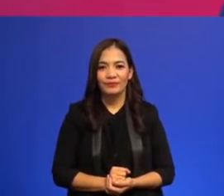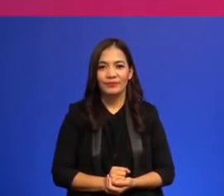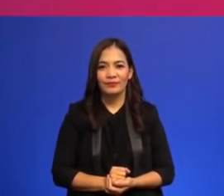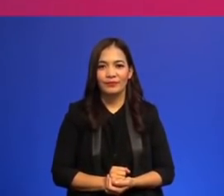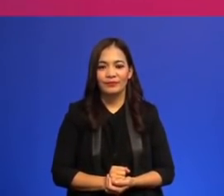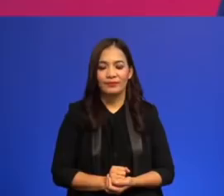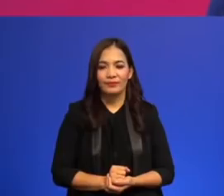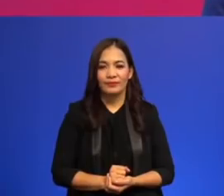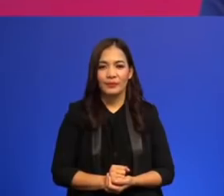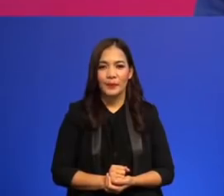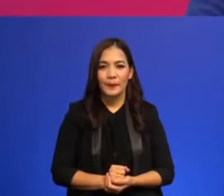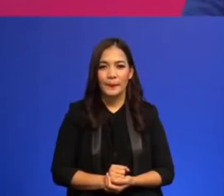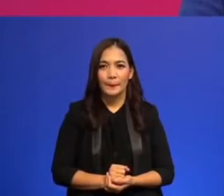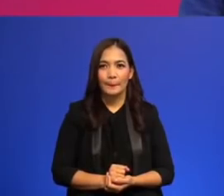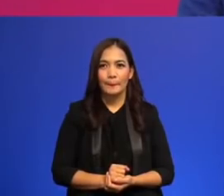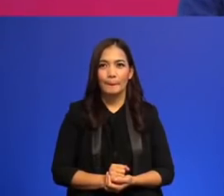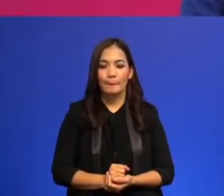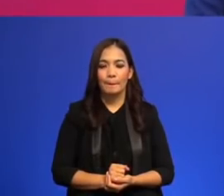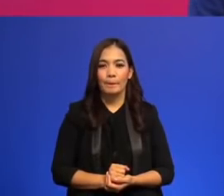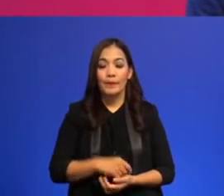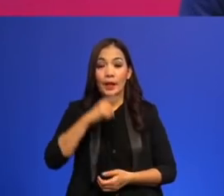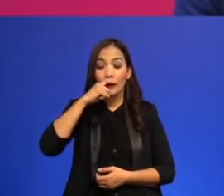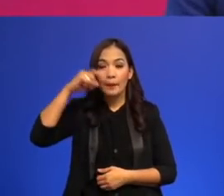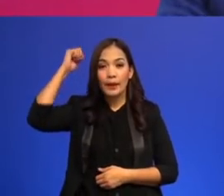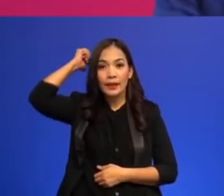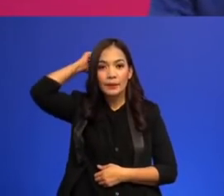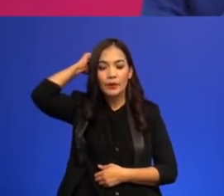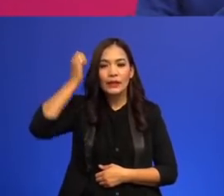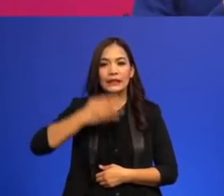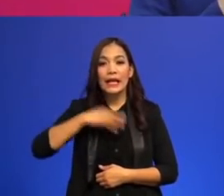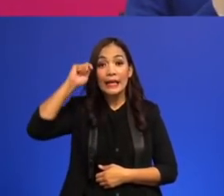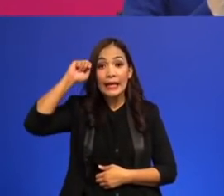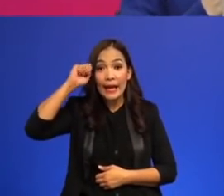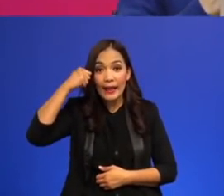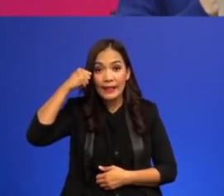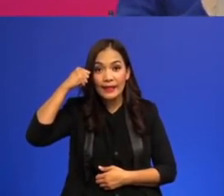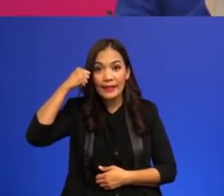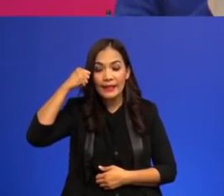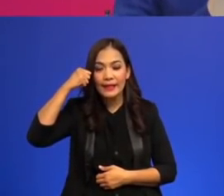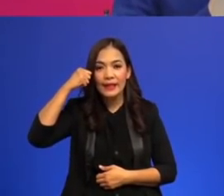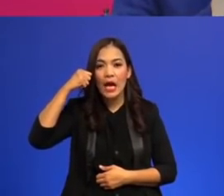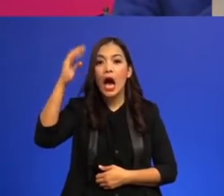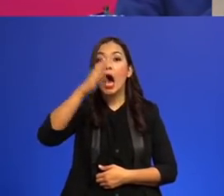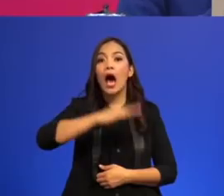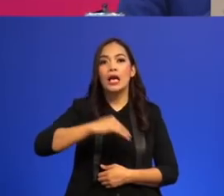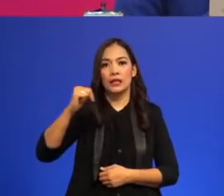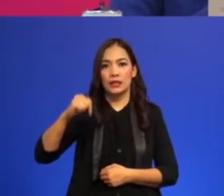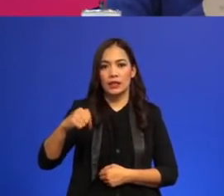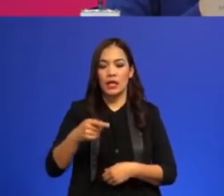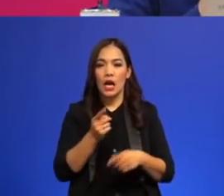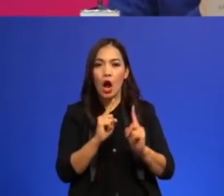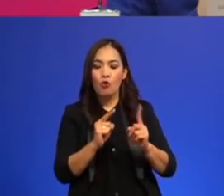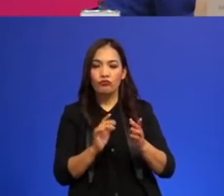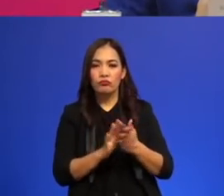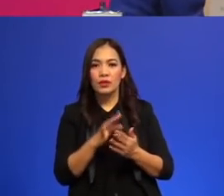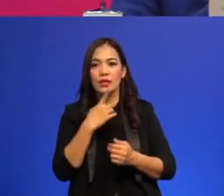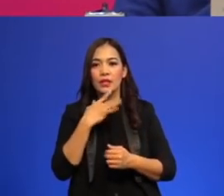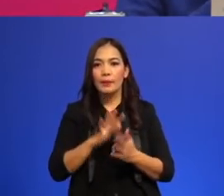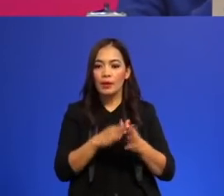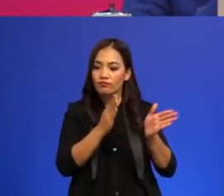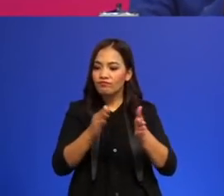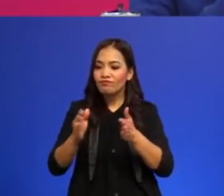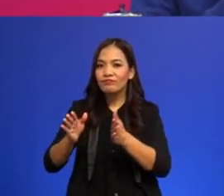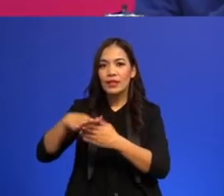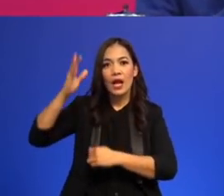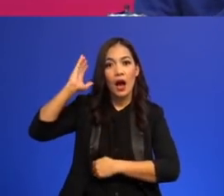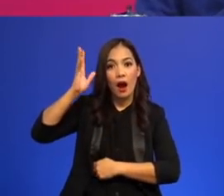Ya, Bapak Ibu, saya mengingatkan juga bahwa Hari ini selain ada pemaparan dari Pak